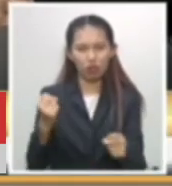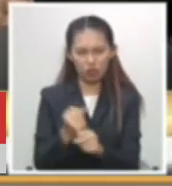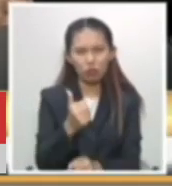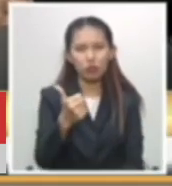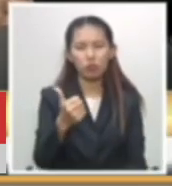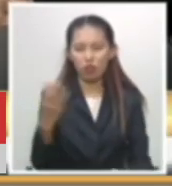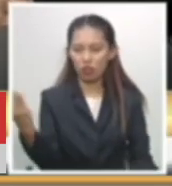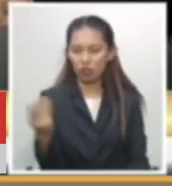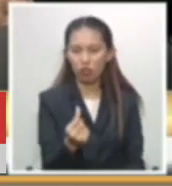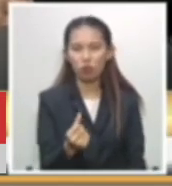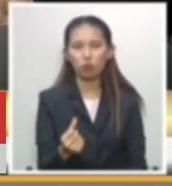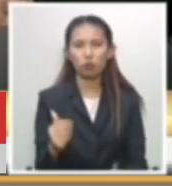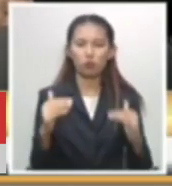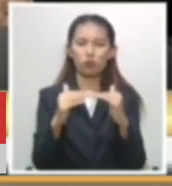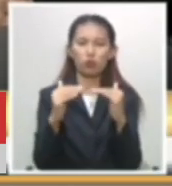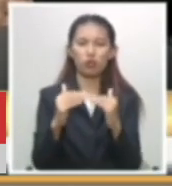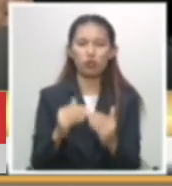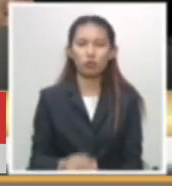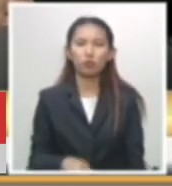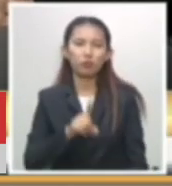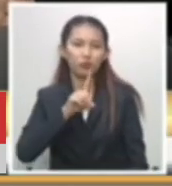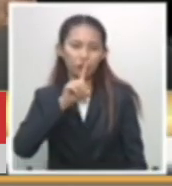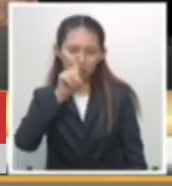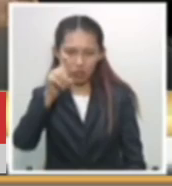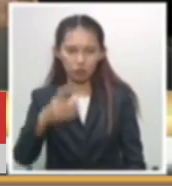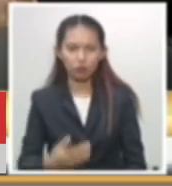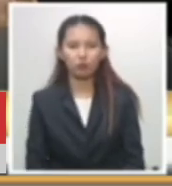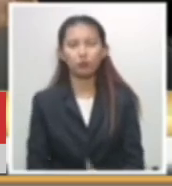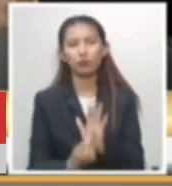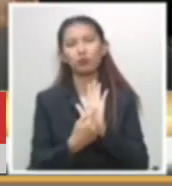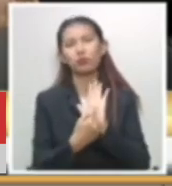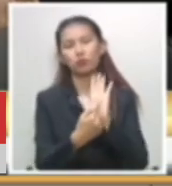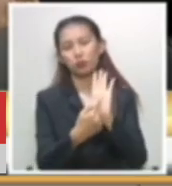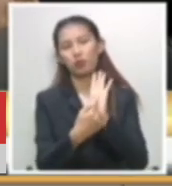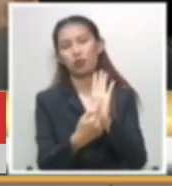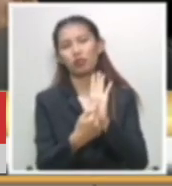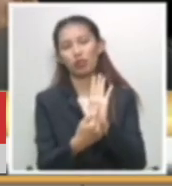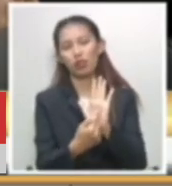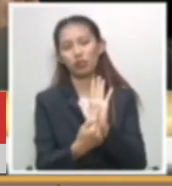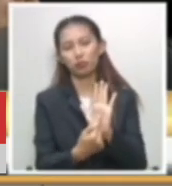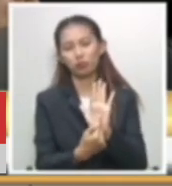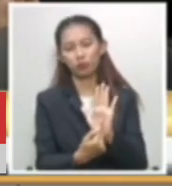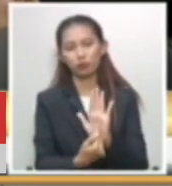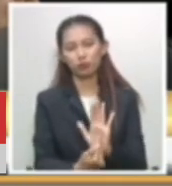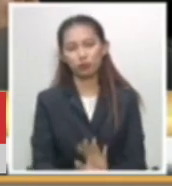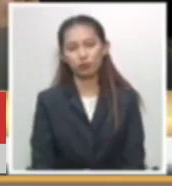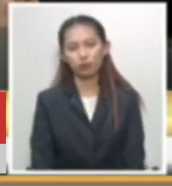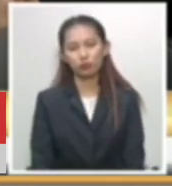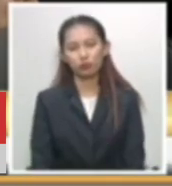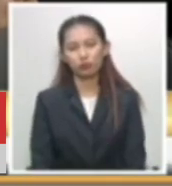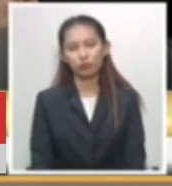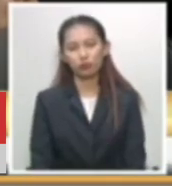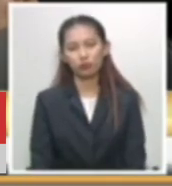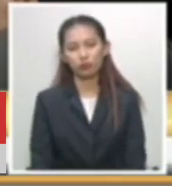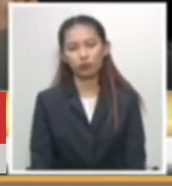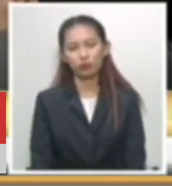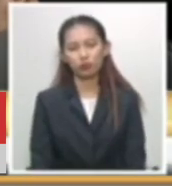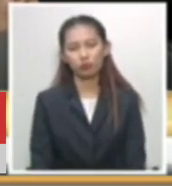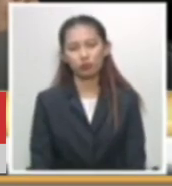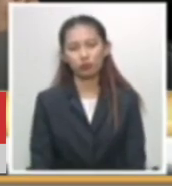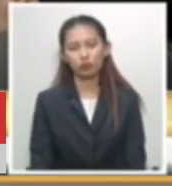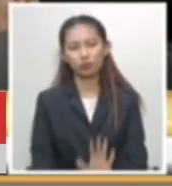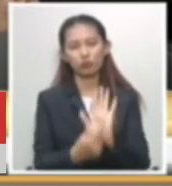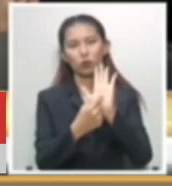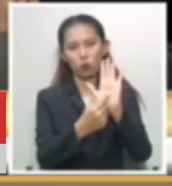ยครับขออนุญาตยกตัวอย่างในพื้นที่จริงผมหลีกเลี่ยงไม่ได้ที่จะพูดในเขตเลือกตั้ง